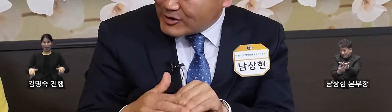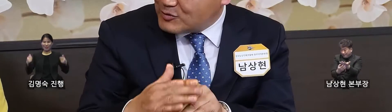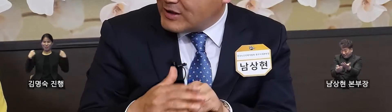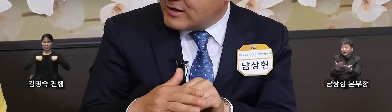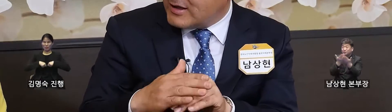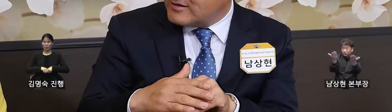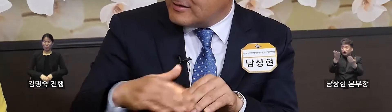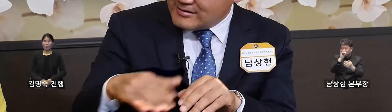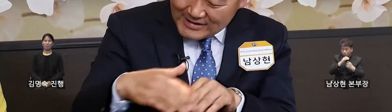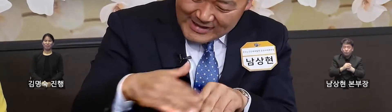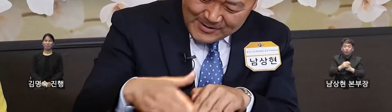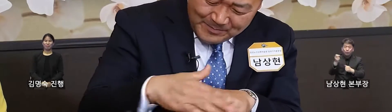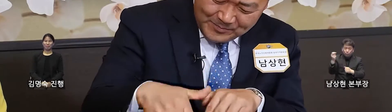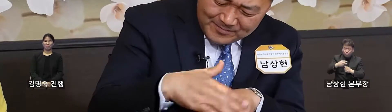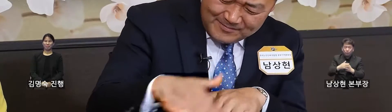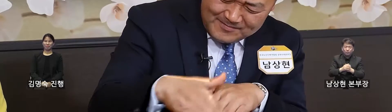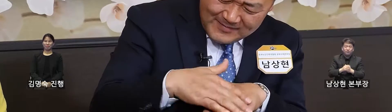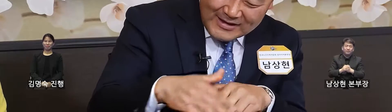그 아주 옛날 그